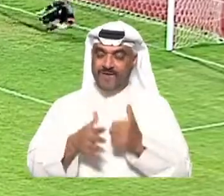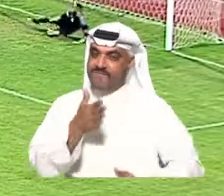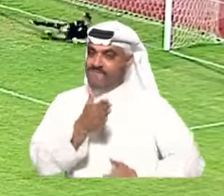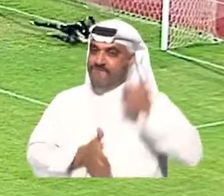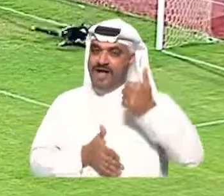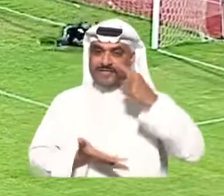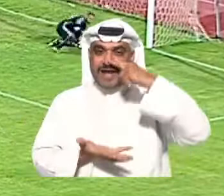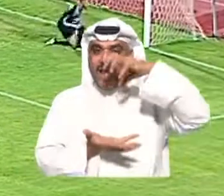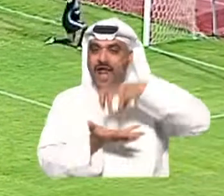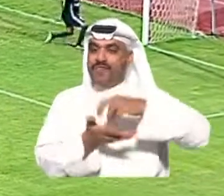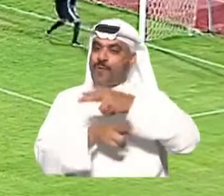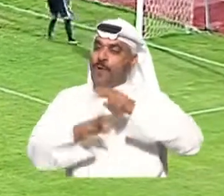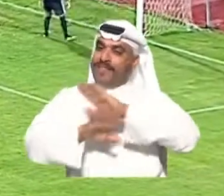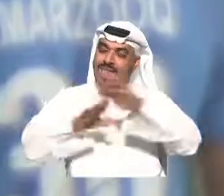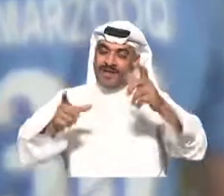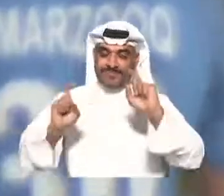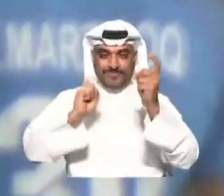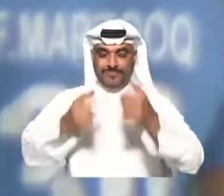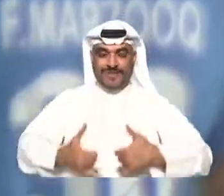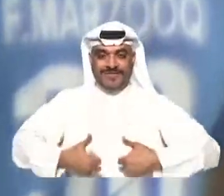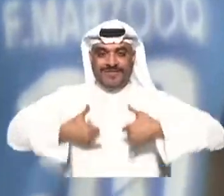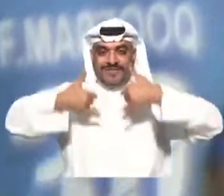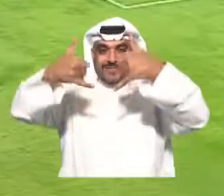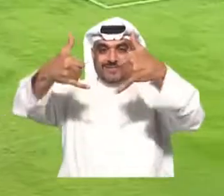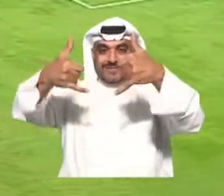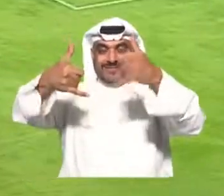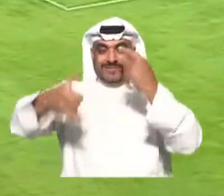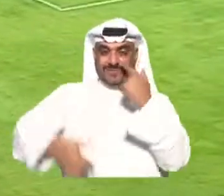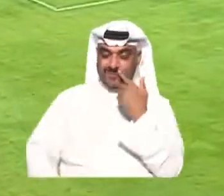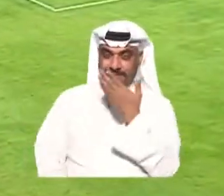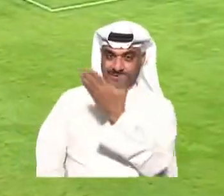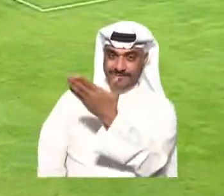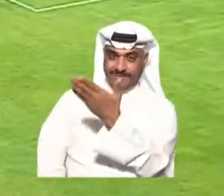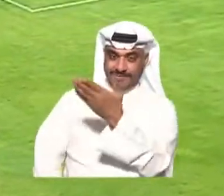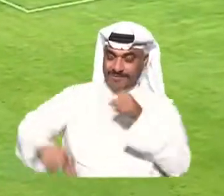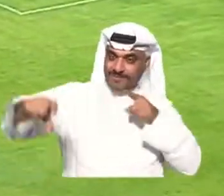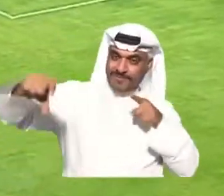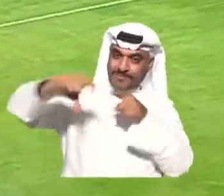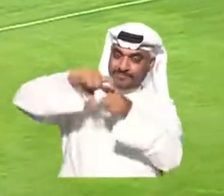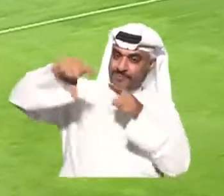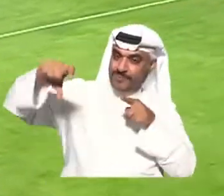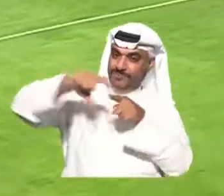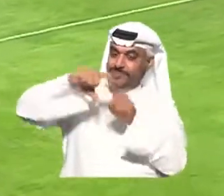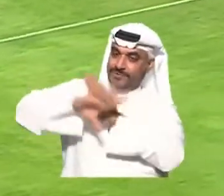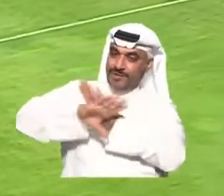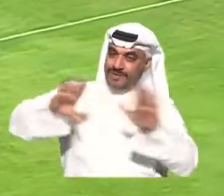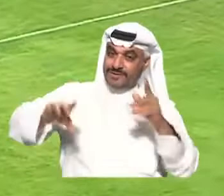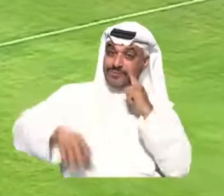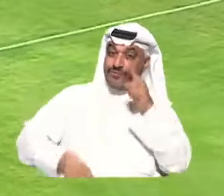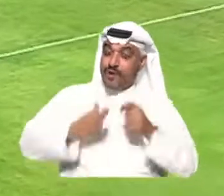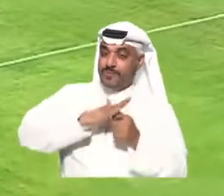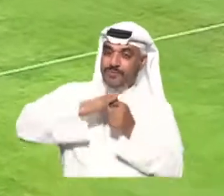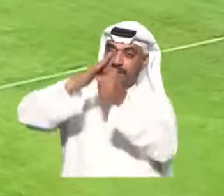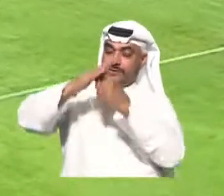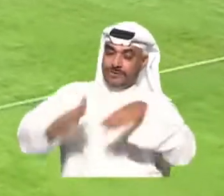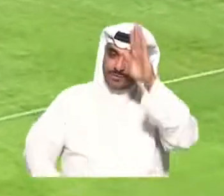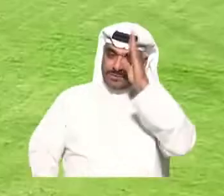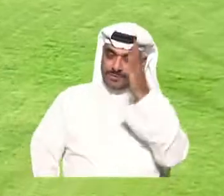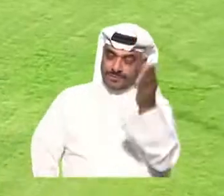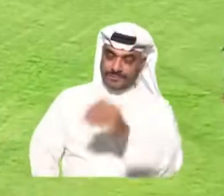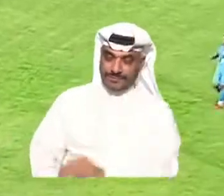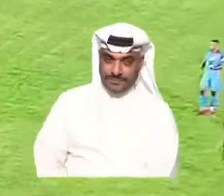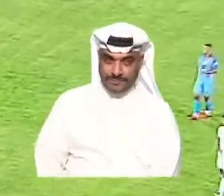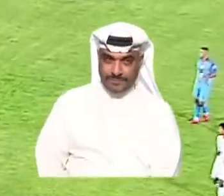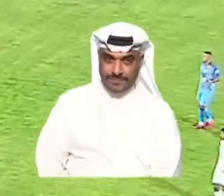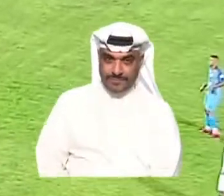والثالث عن طريق يوسف ناصر. أما الهدف الرابع فقد حمل إمضاء الدول العراقي على عباس.